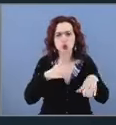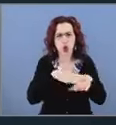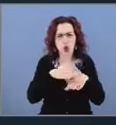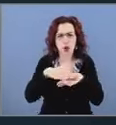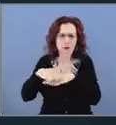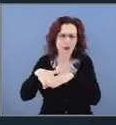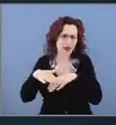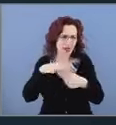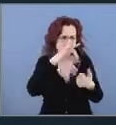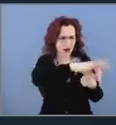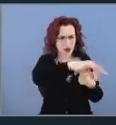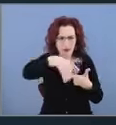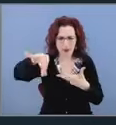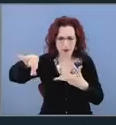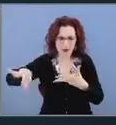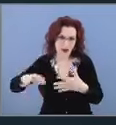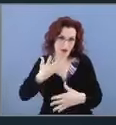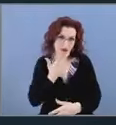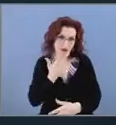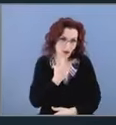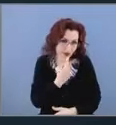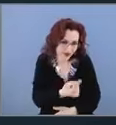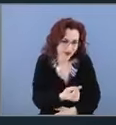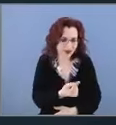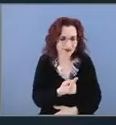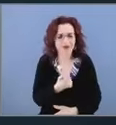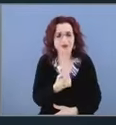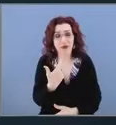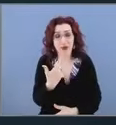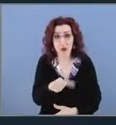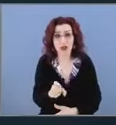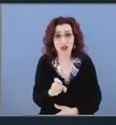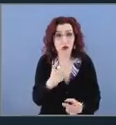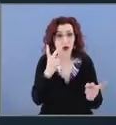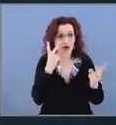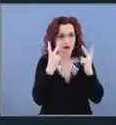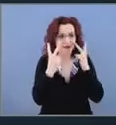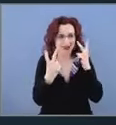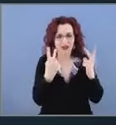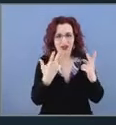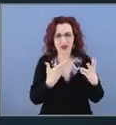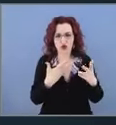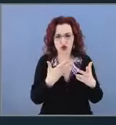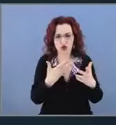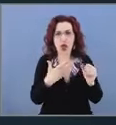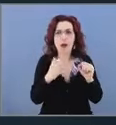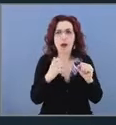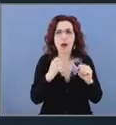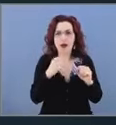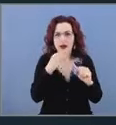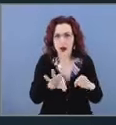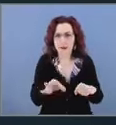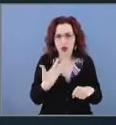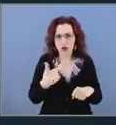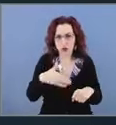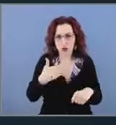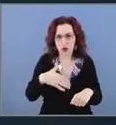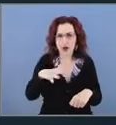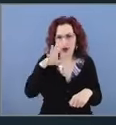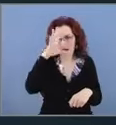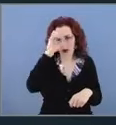visione dà la possibilità di vedere quali sono le potenzialità, ma l'Ateneo, diciamo, con i suoi 4.000 docenti può